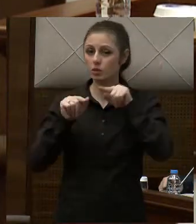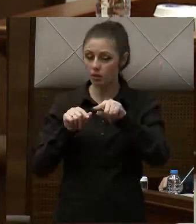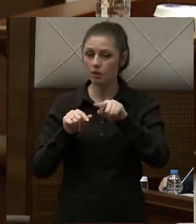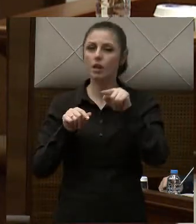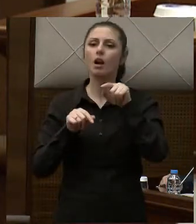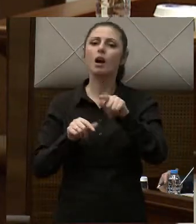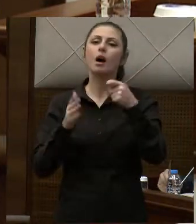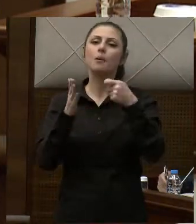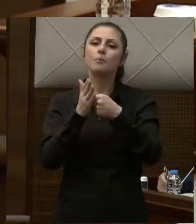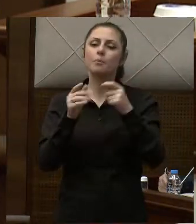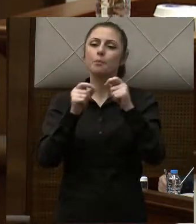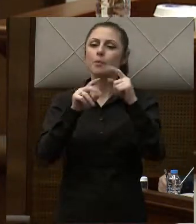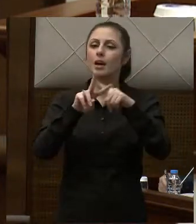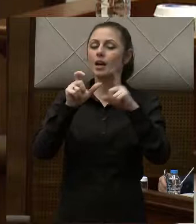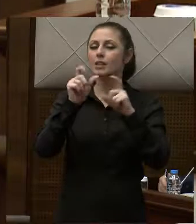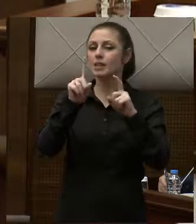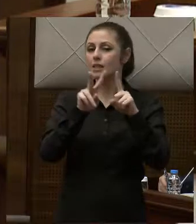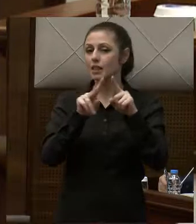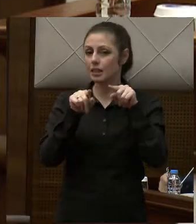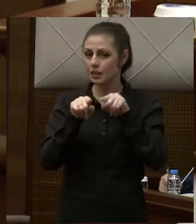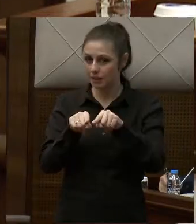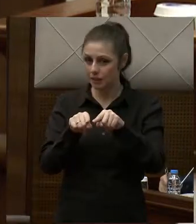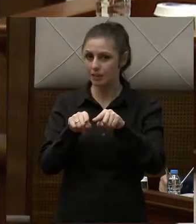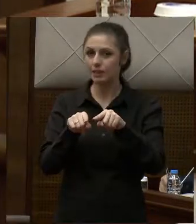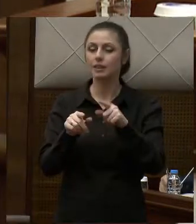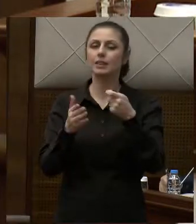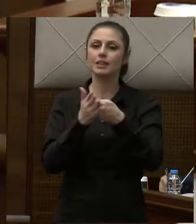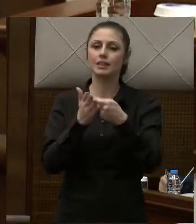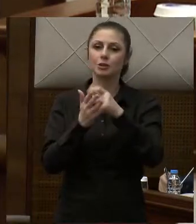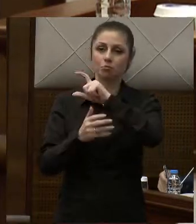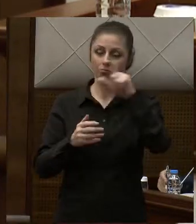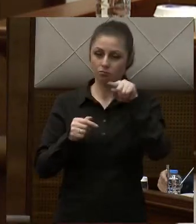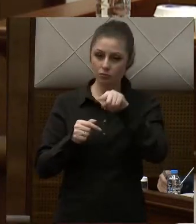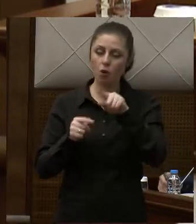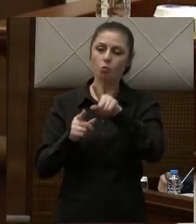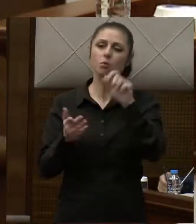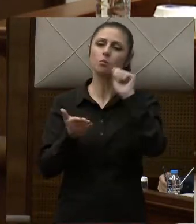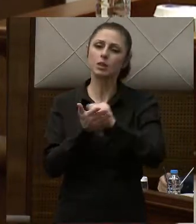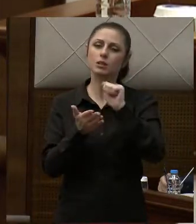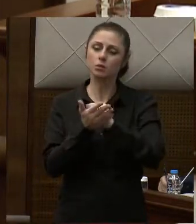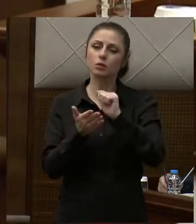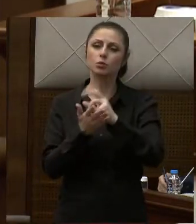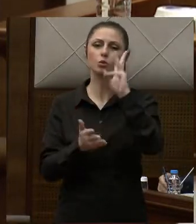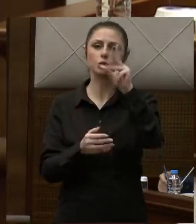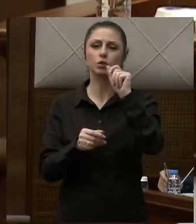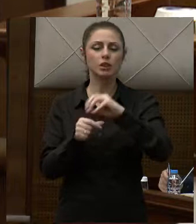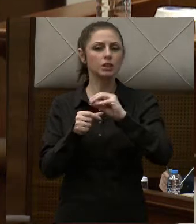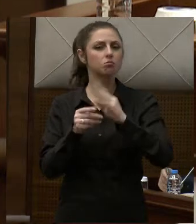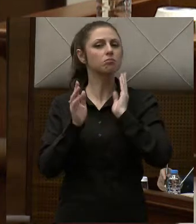yayınlama kararı alındı. Ve bu gazete 3 gün boyunca basıldı, 100 binin üstünde bir satış tirajı elde